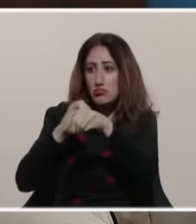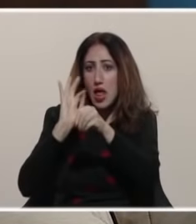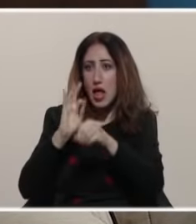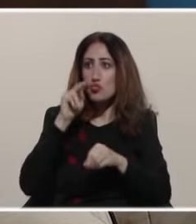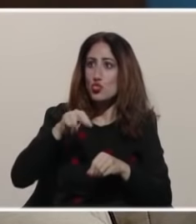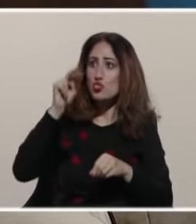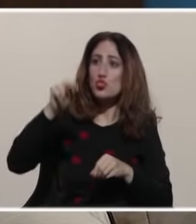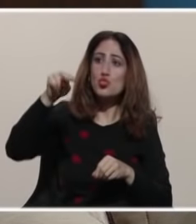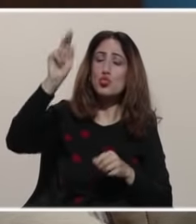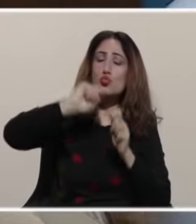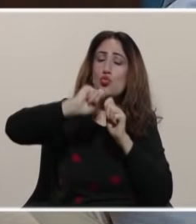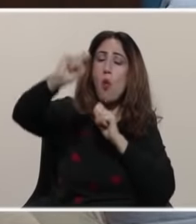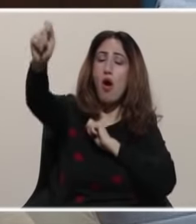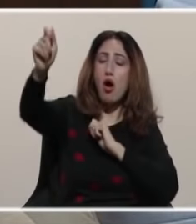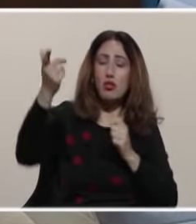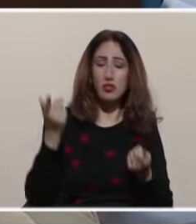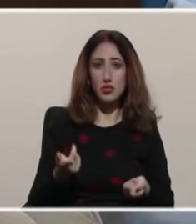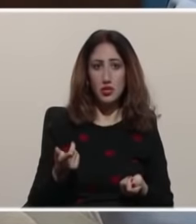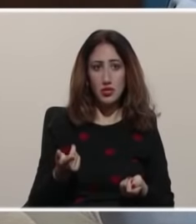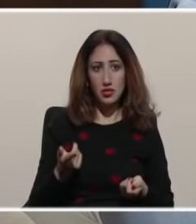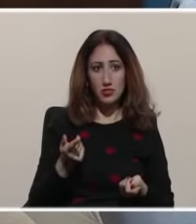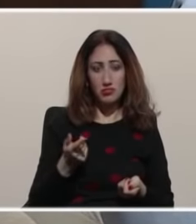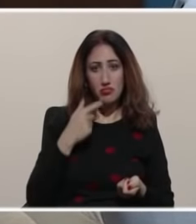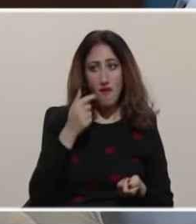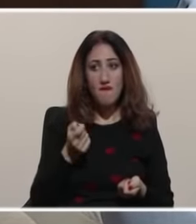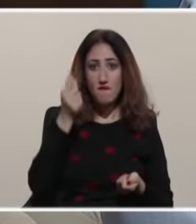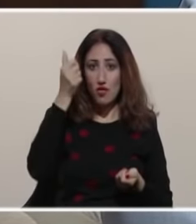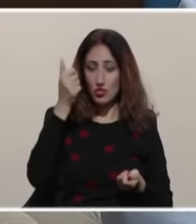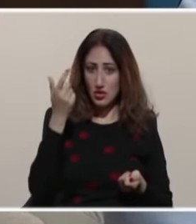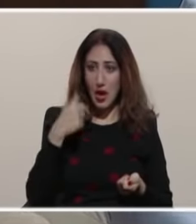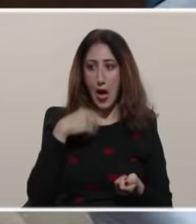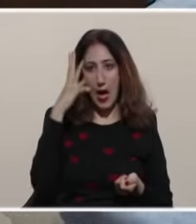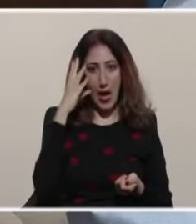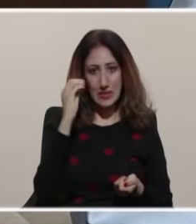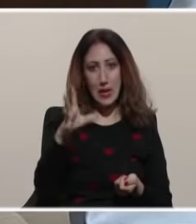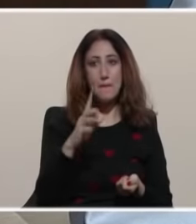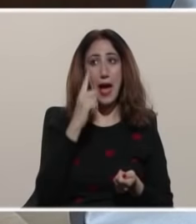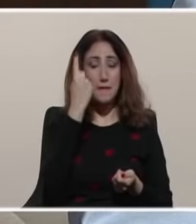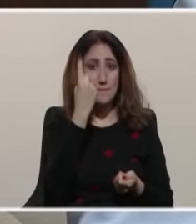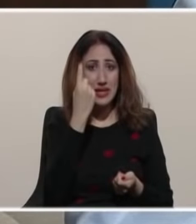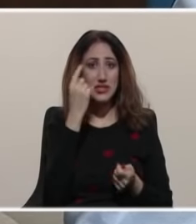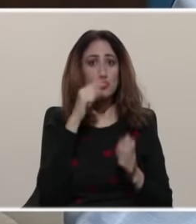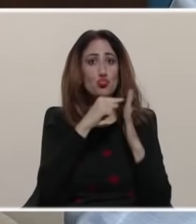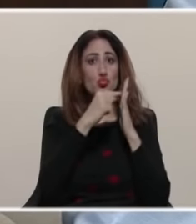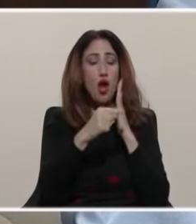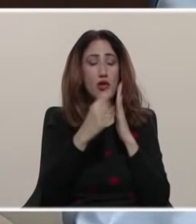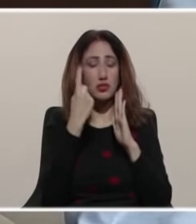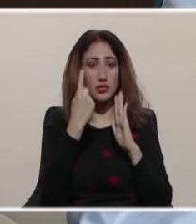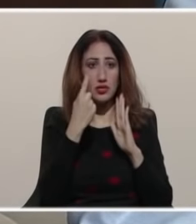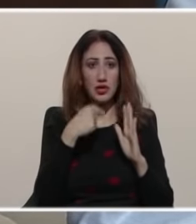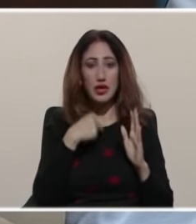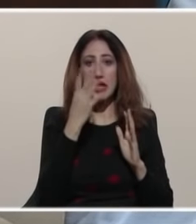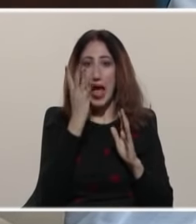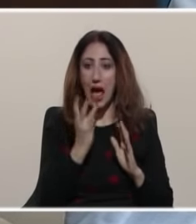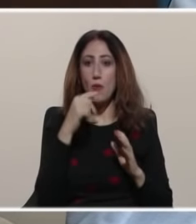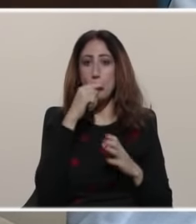تفاحة؟ فقال ده فرصة عظيمة جدا. قال له أنا ممكن أسامحك بس بشرط. قال له إيه؟ قال له تتزوج